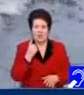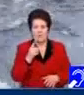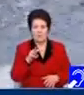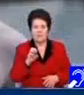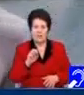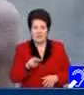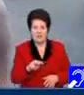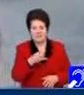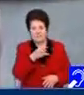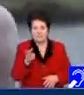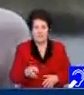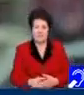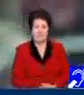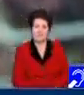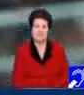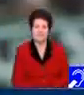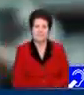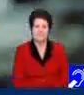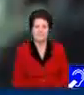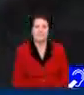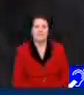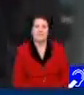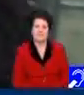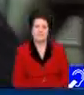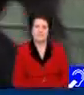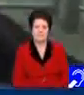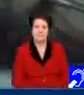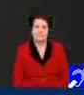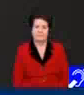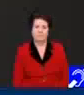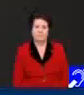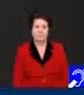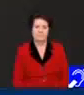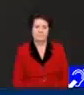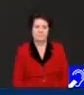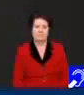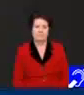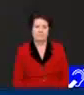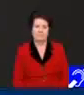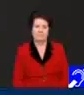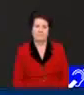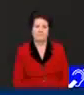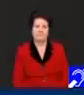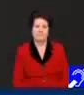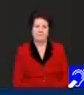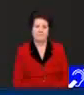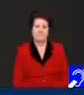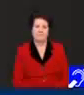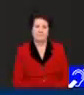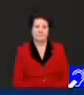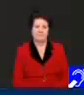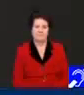de altfel filmată. All the things that you can see in the film that we are doing, we did them. There were no doubles. It was real,